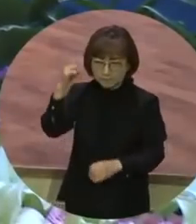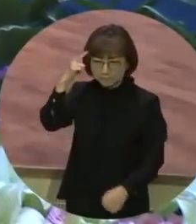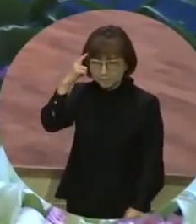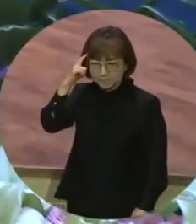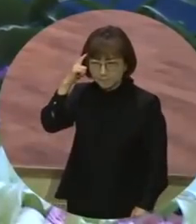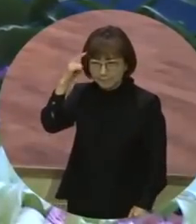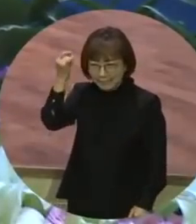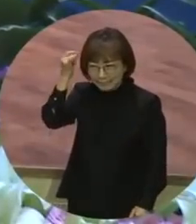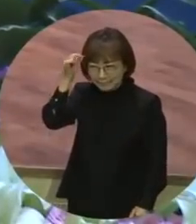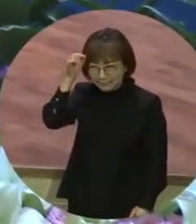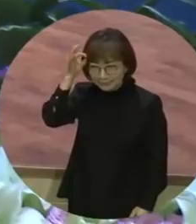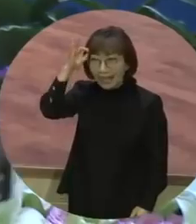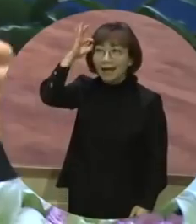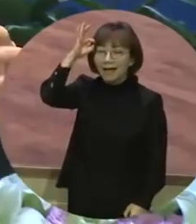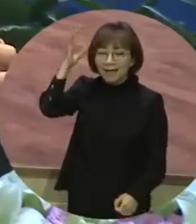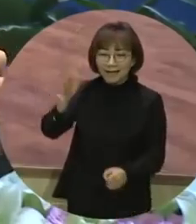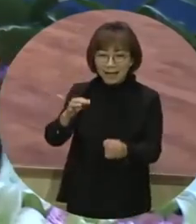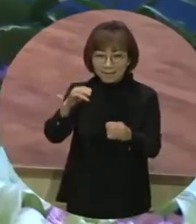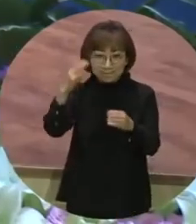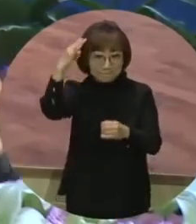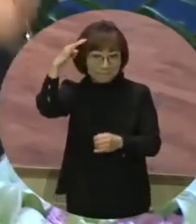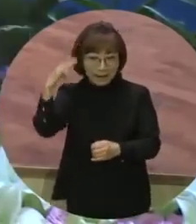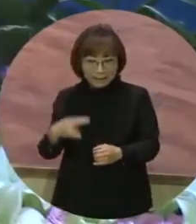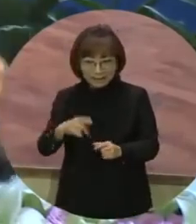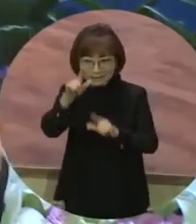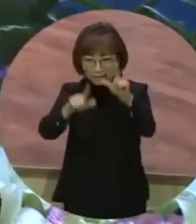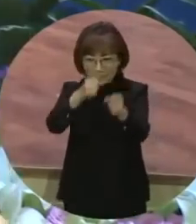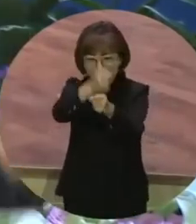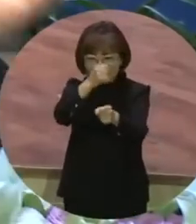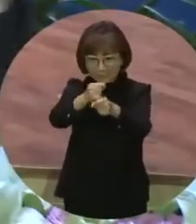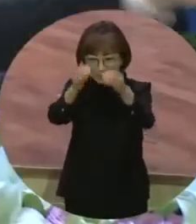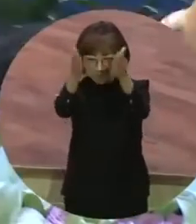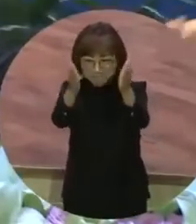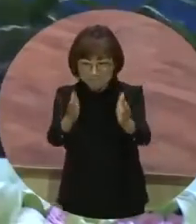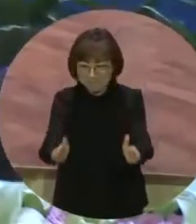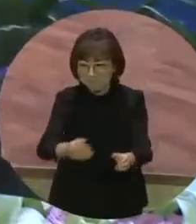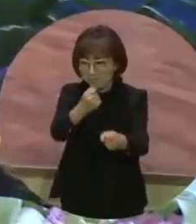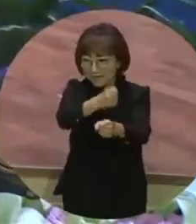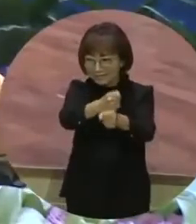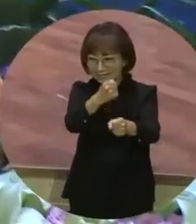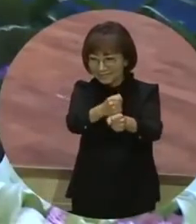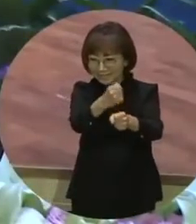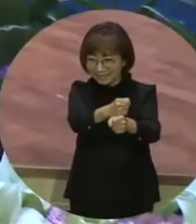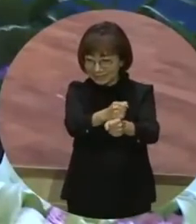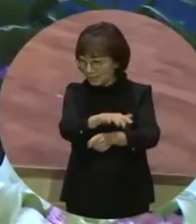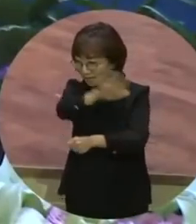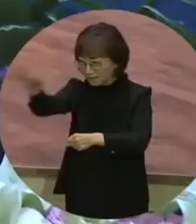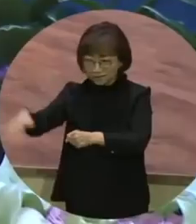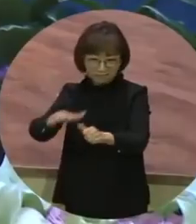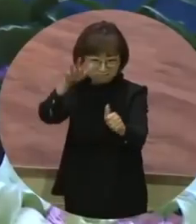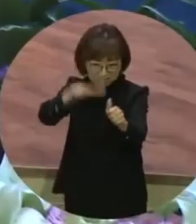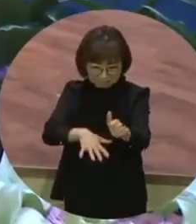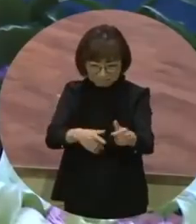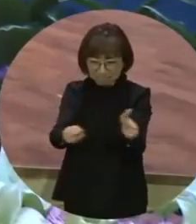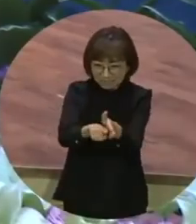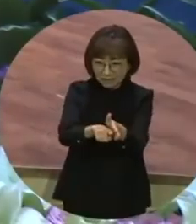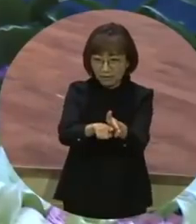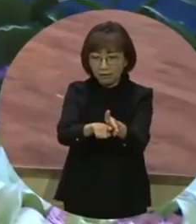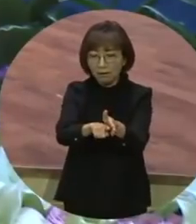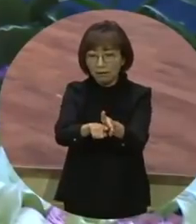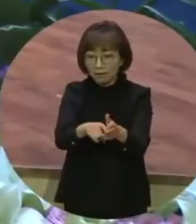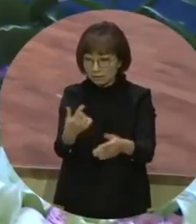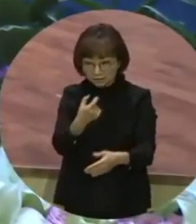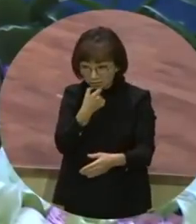길이, 교권이란 길이 무서운 거예요. 싹 막 법으로 정해버리는데 안 하면 다 죽는 건데요. 그 당시는 다 죽이는 거예요,